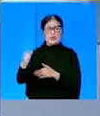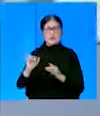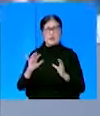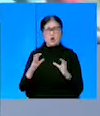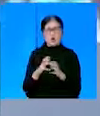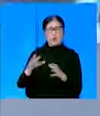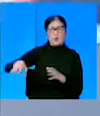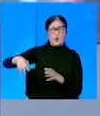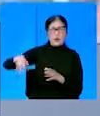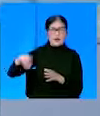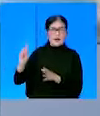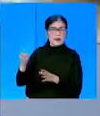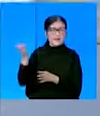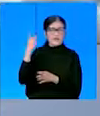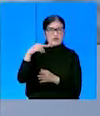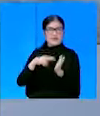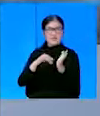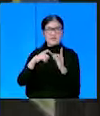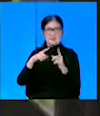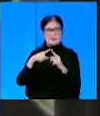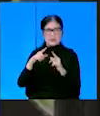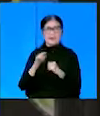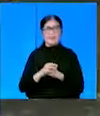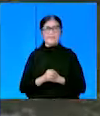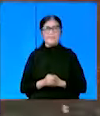Dan berikut laporan Nisa Sahib dan Irian Syah.